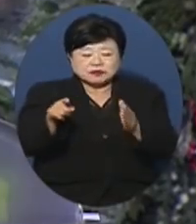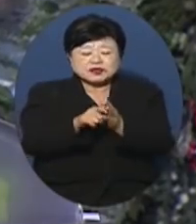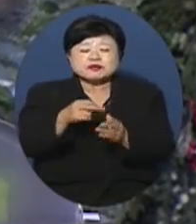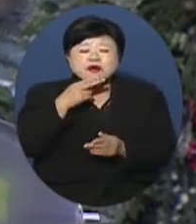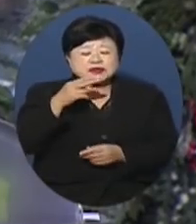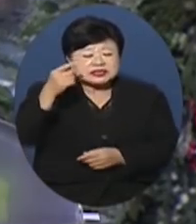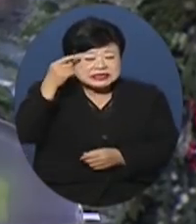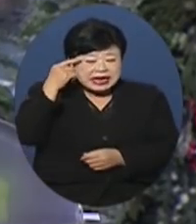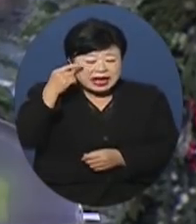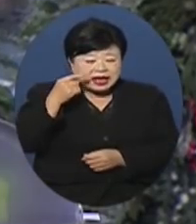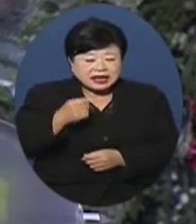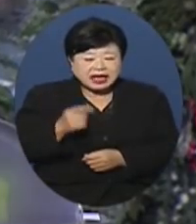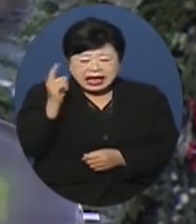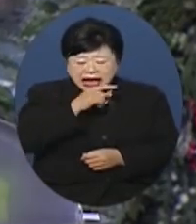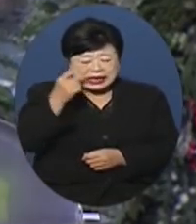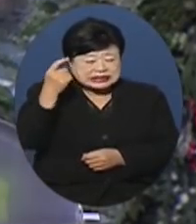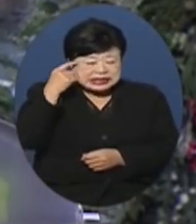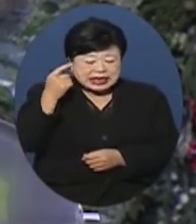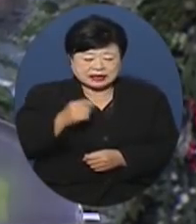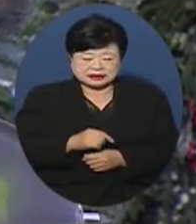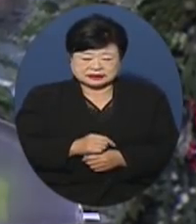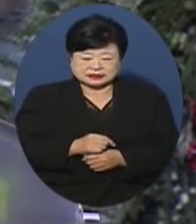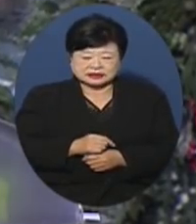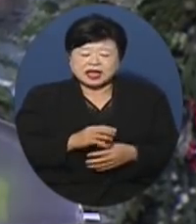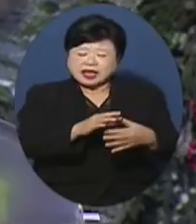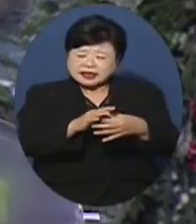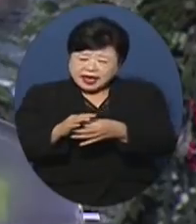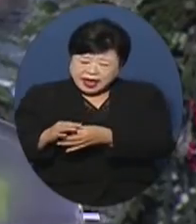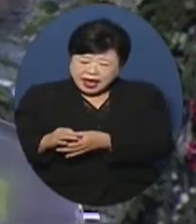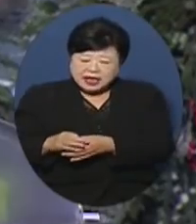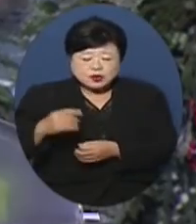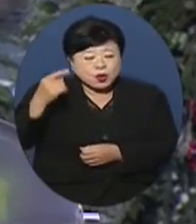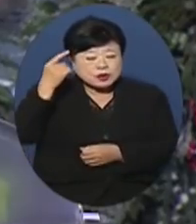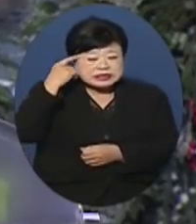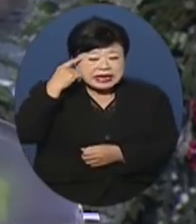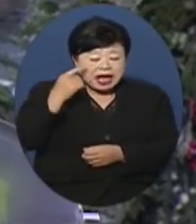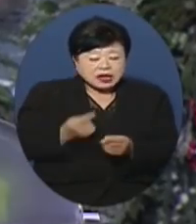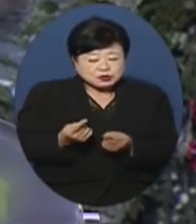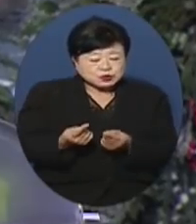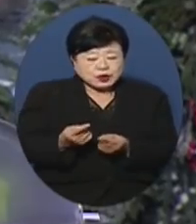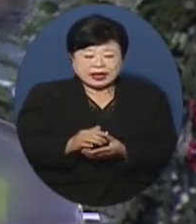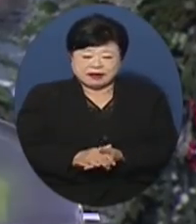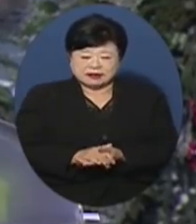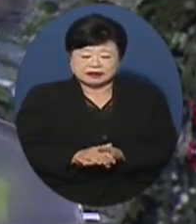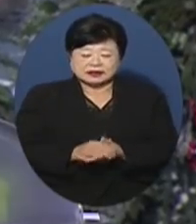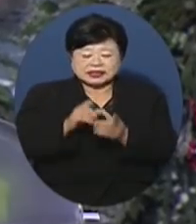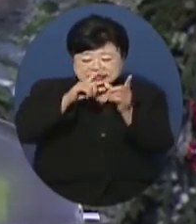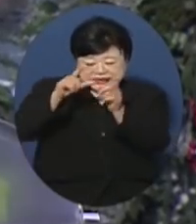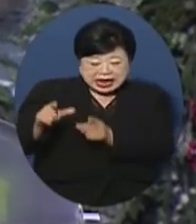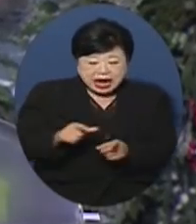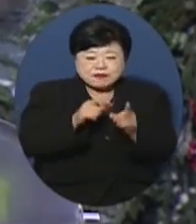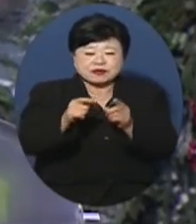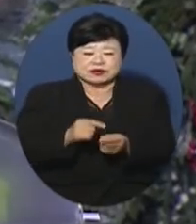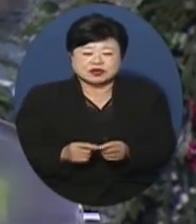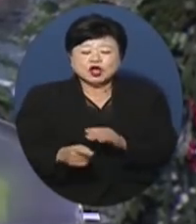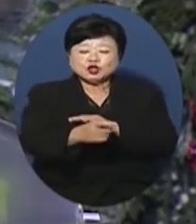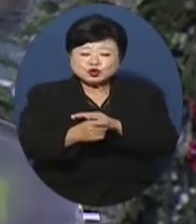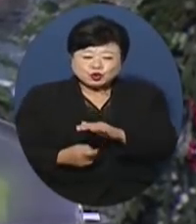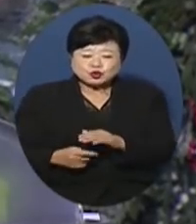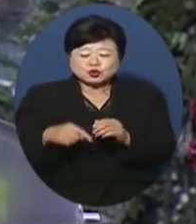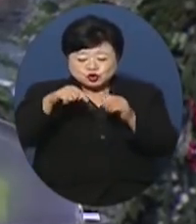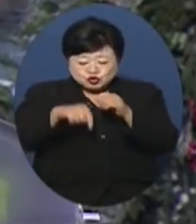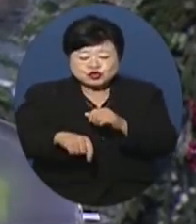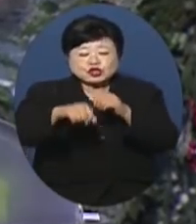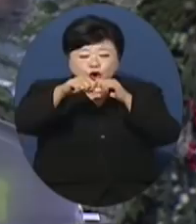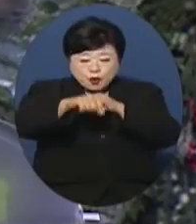없는 생각, 악한 생각 등 끊임없이 생각을 조종하여 삶을 도둑질하고